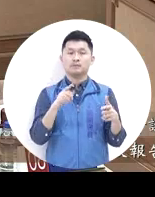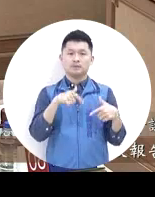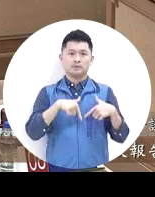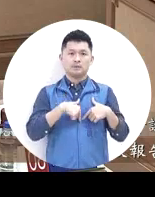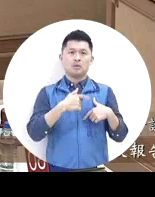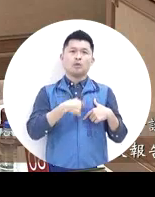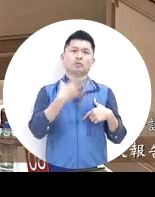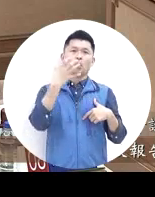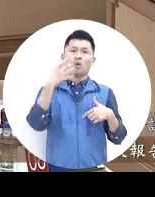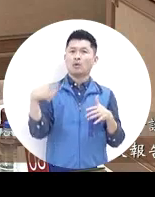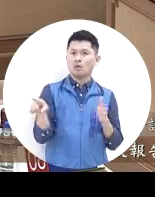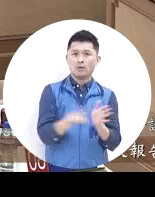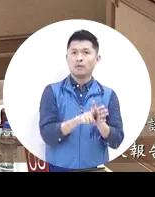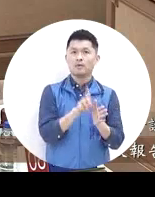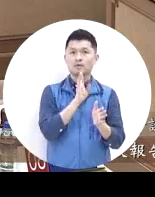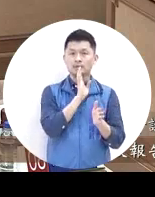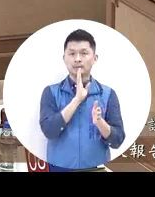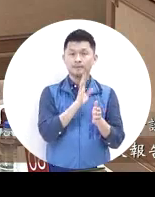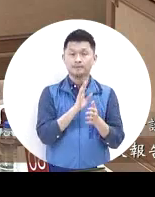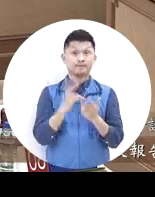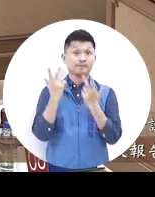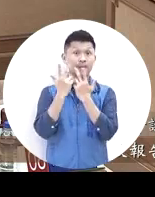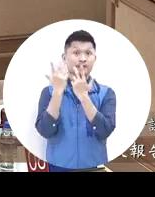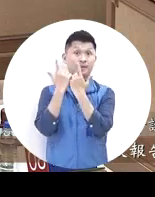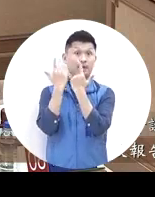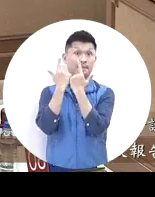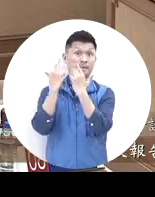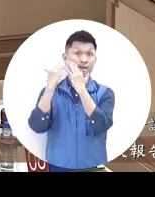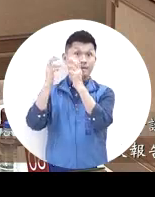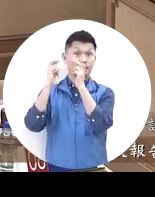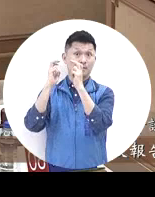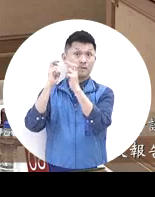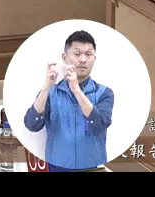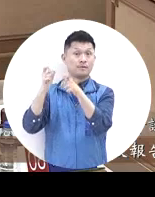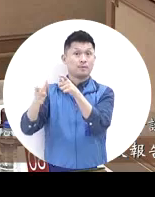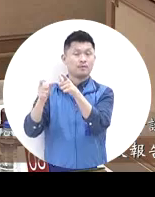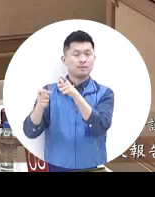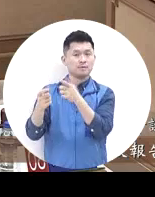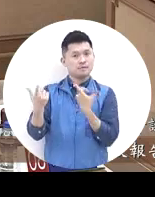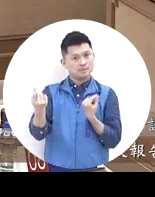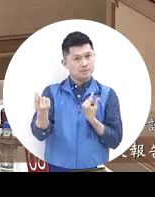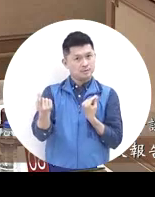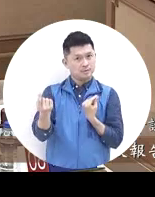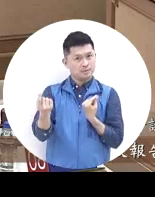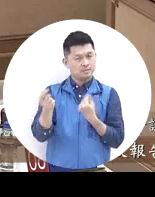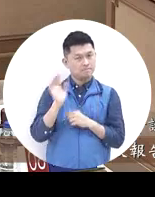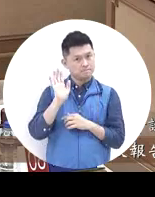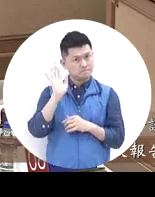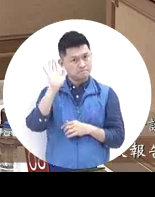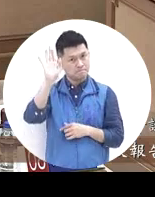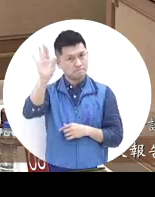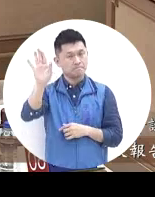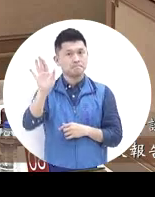痛。这个跟台北市捷运公司一样的道理，他一定要有一个